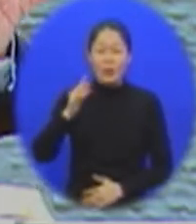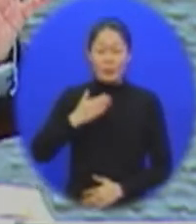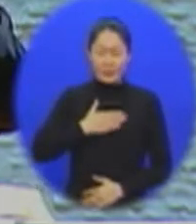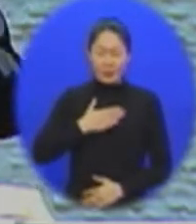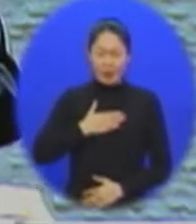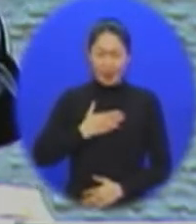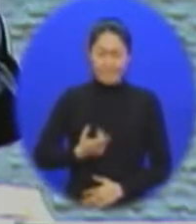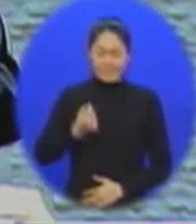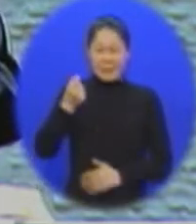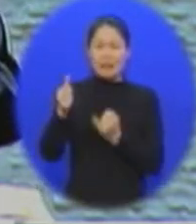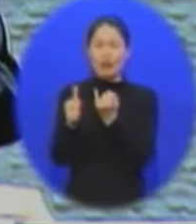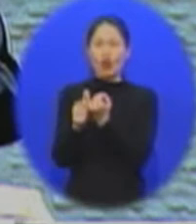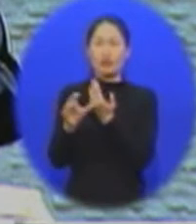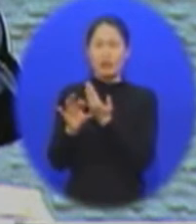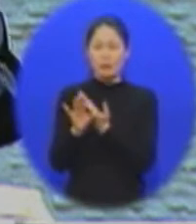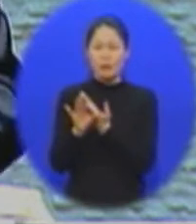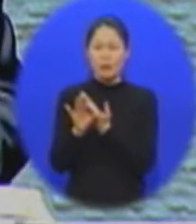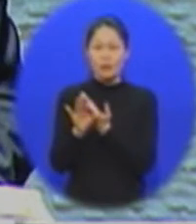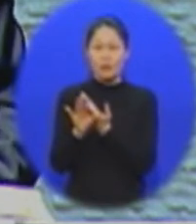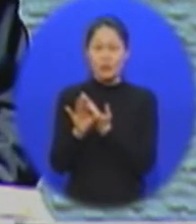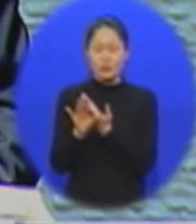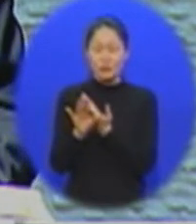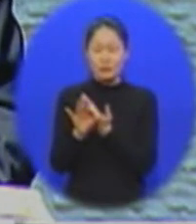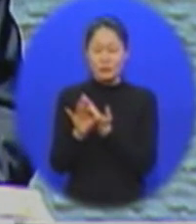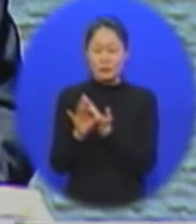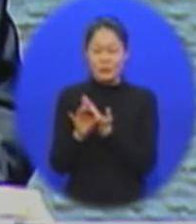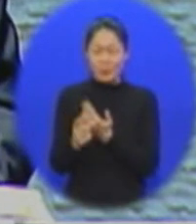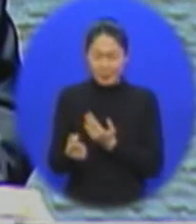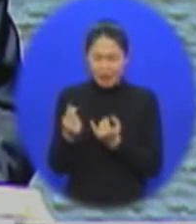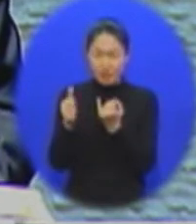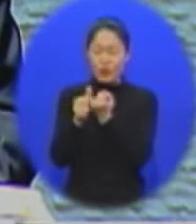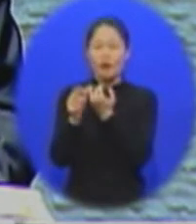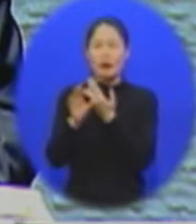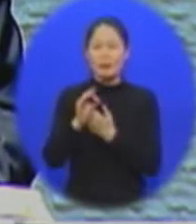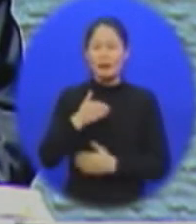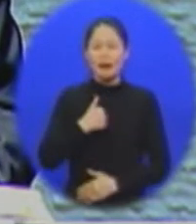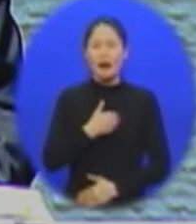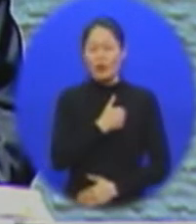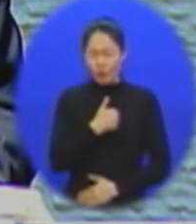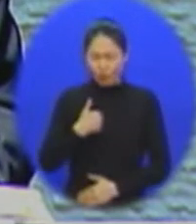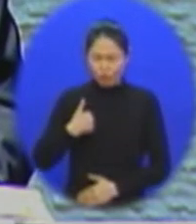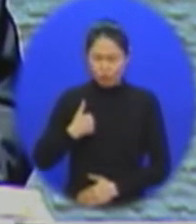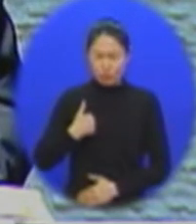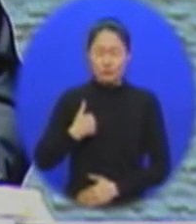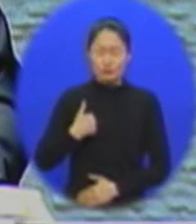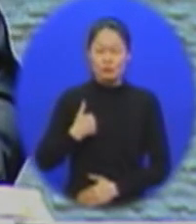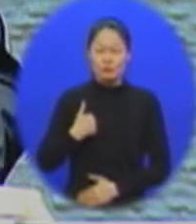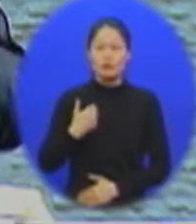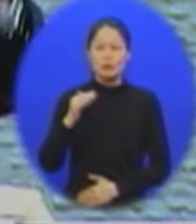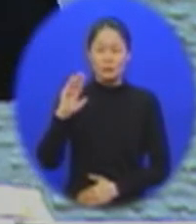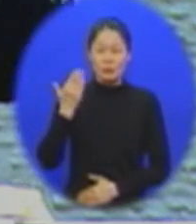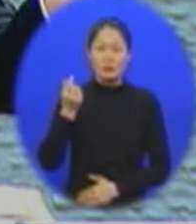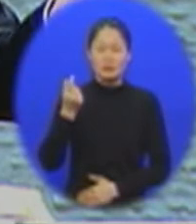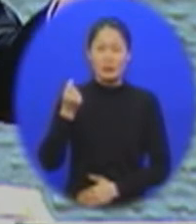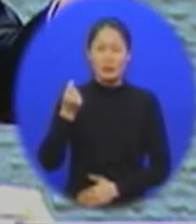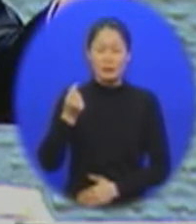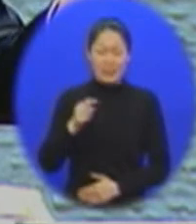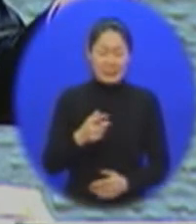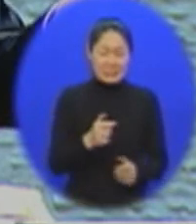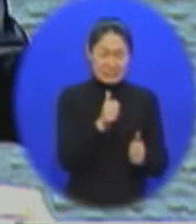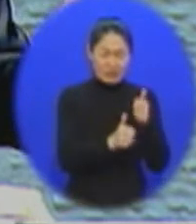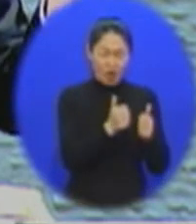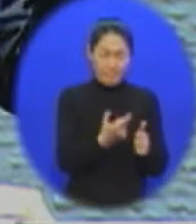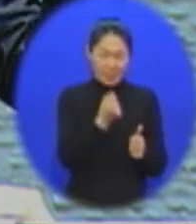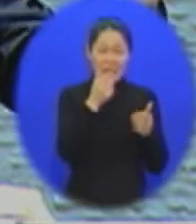빨리 결혼하면 그러면 내가 좀 여 이루어질까 빨리 c 옴을 이거 끝내면